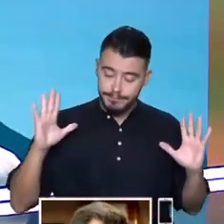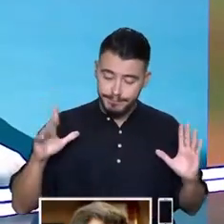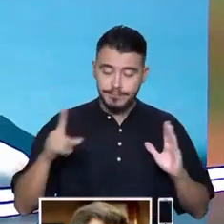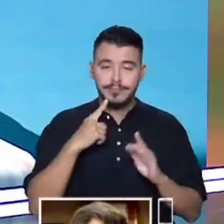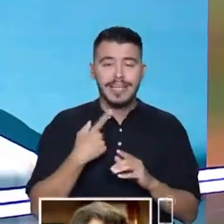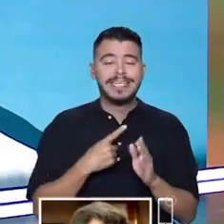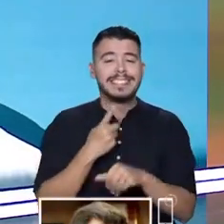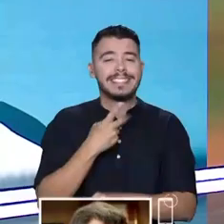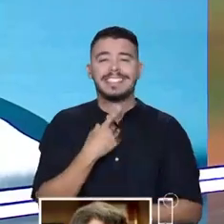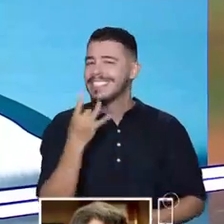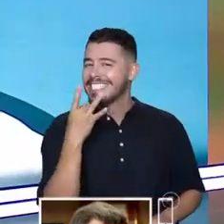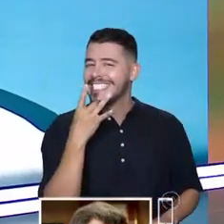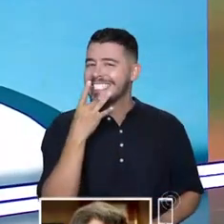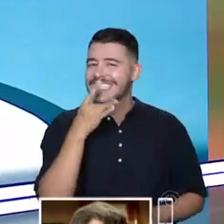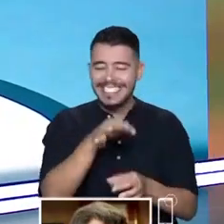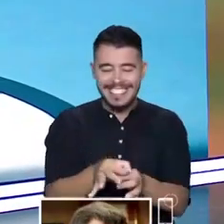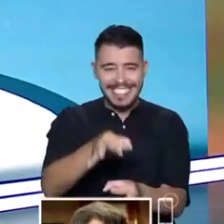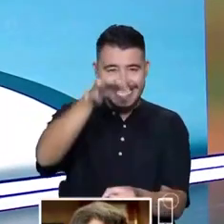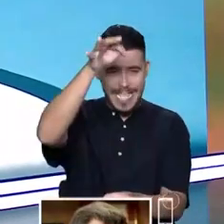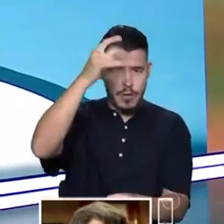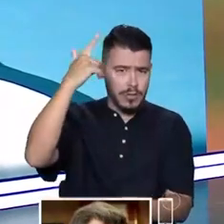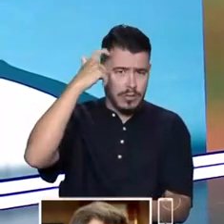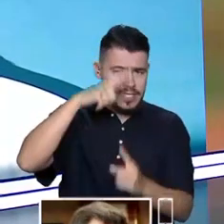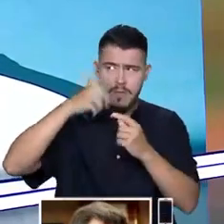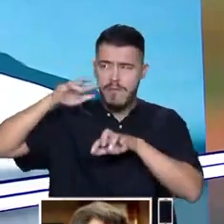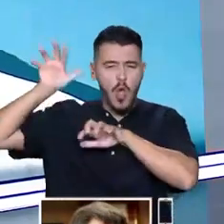Το να είναι σκουριασμένο ένα σίδερο, το οποίο είναι εκτεθειμένο στη βροχή,